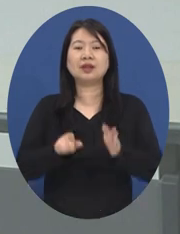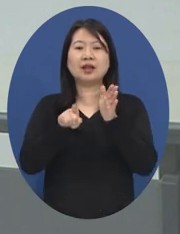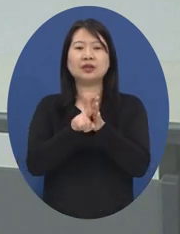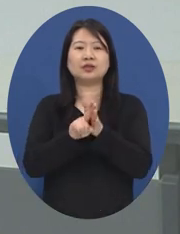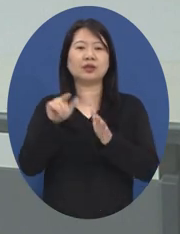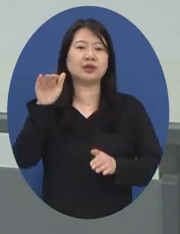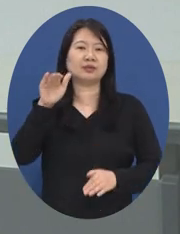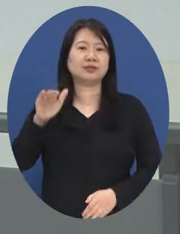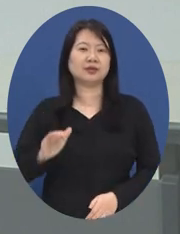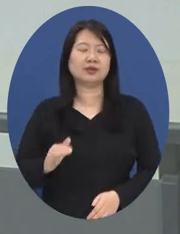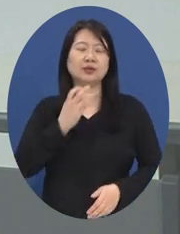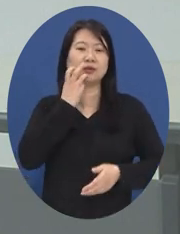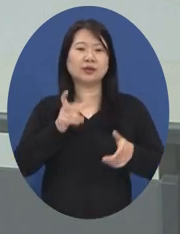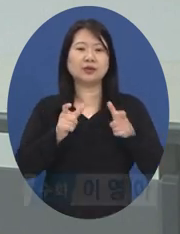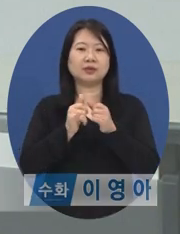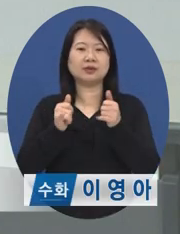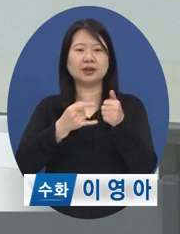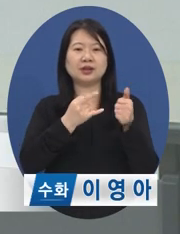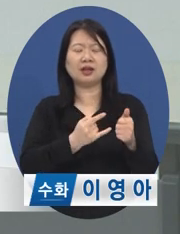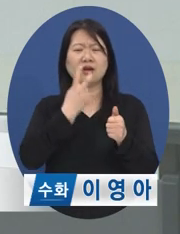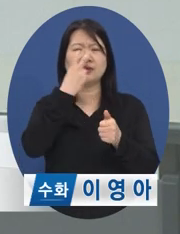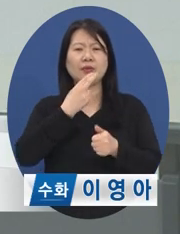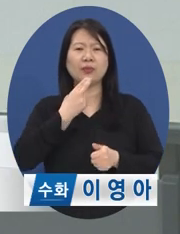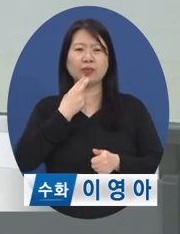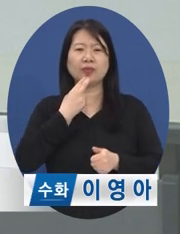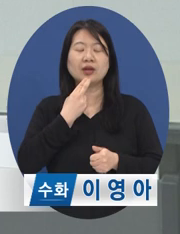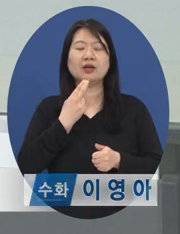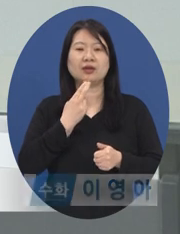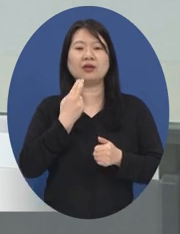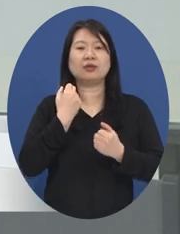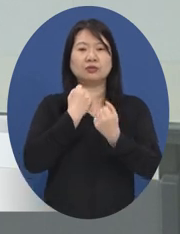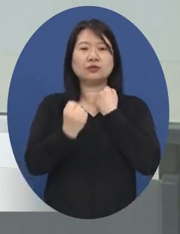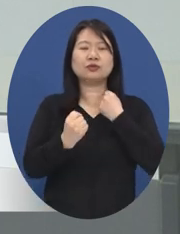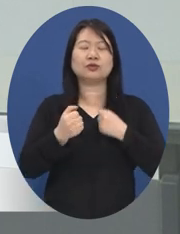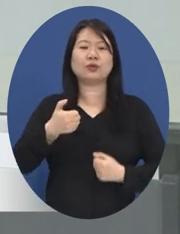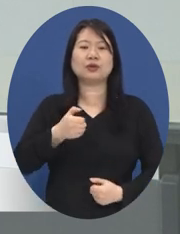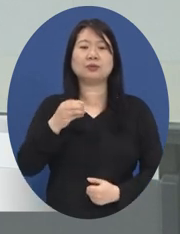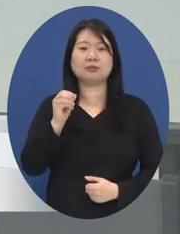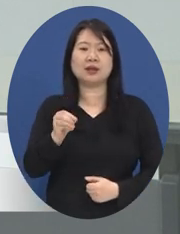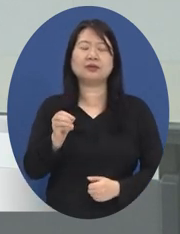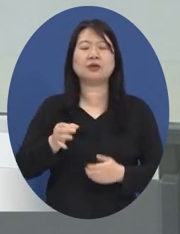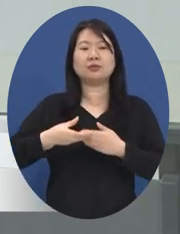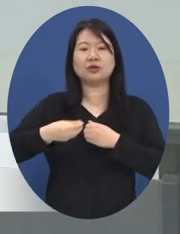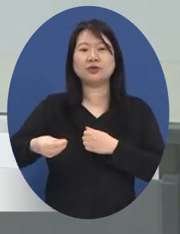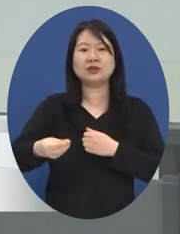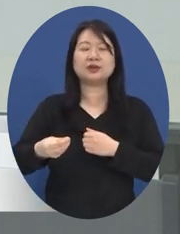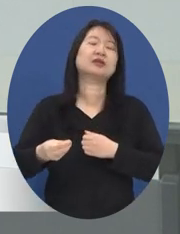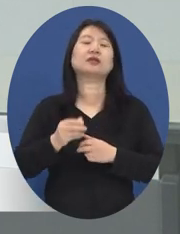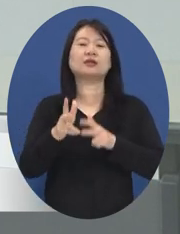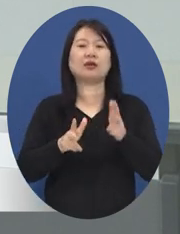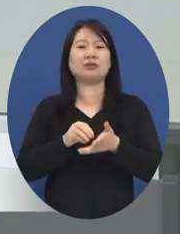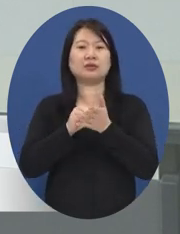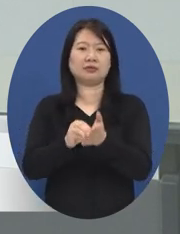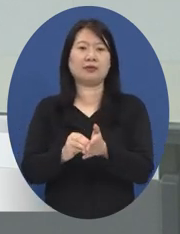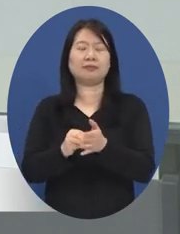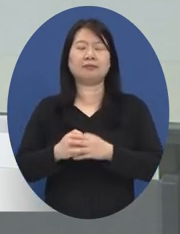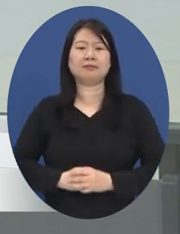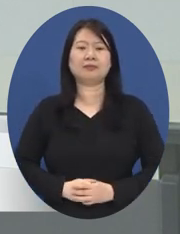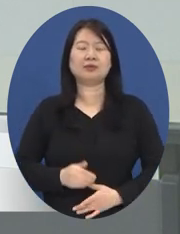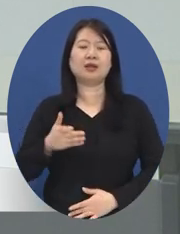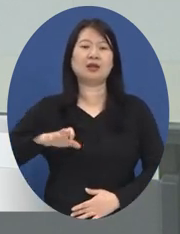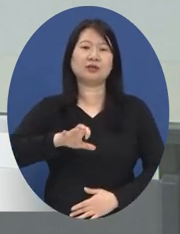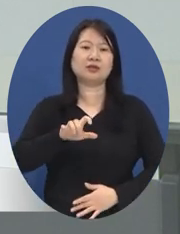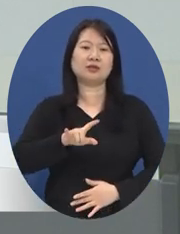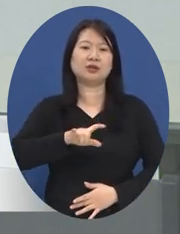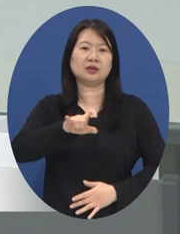신용등급이 낮은 경기도민을 대상으로 심사 없이 50만 원까지 빌려주는 극저 신용대출 사업이 등장했습니다.